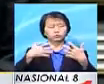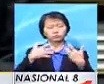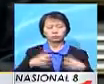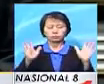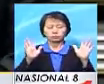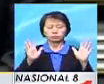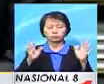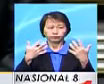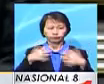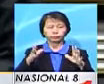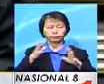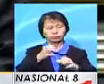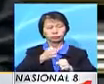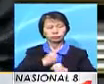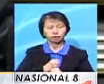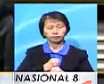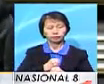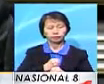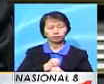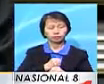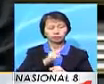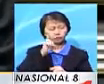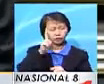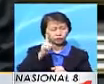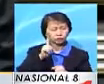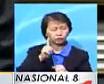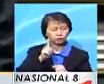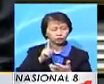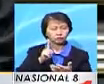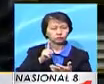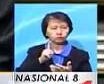mendapat satu petanda bahawa